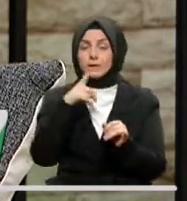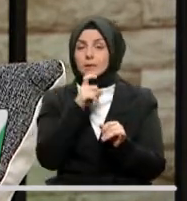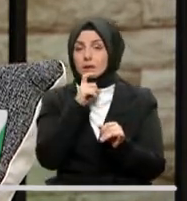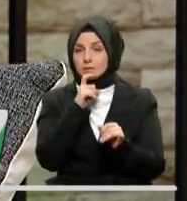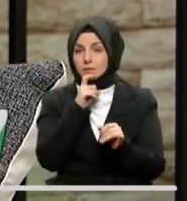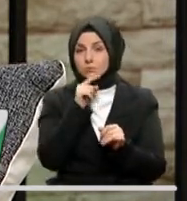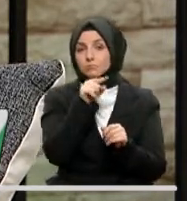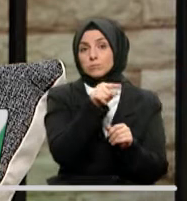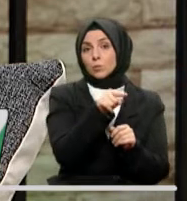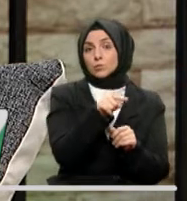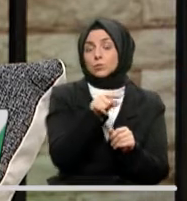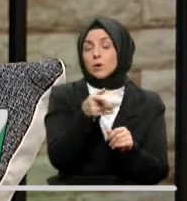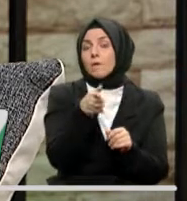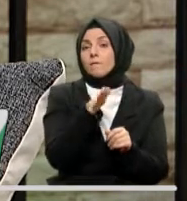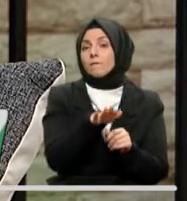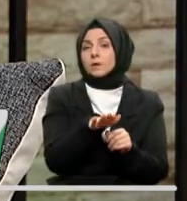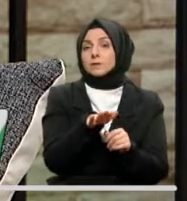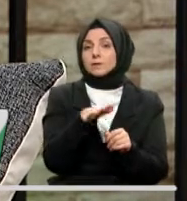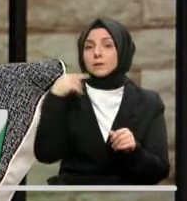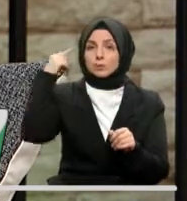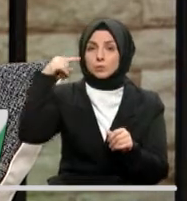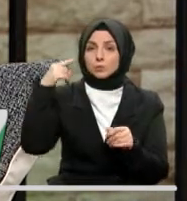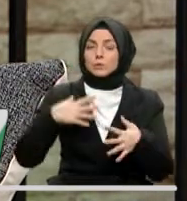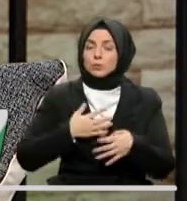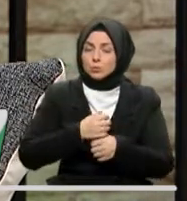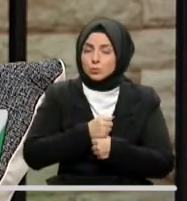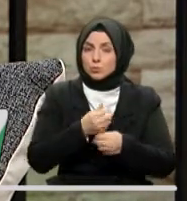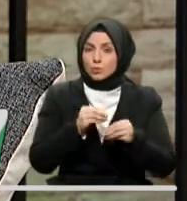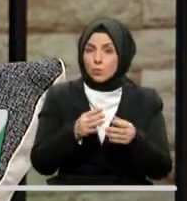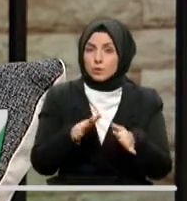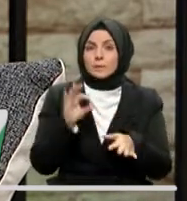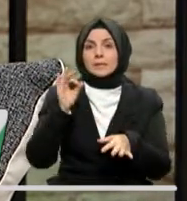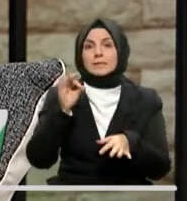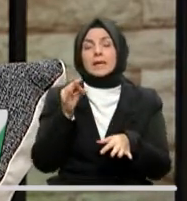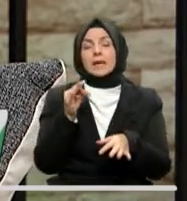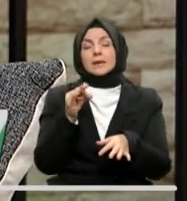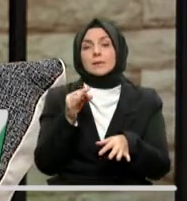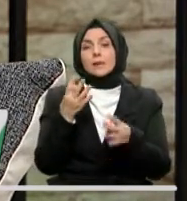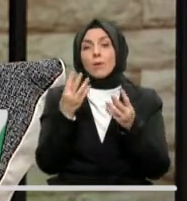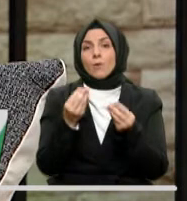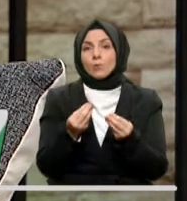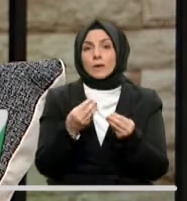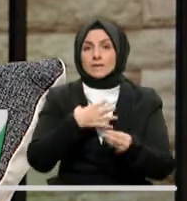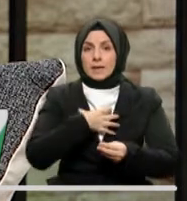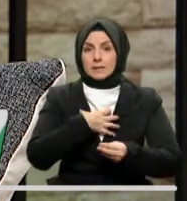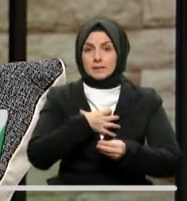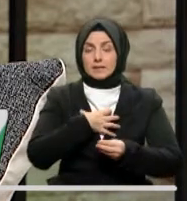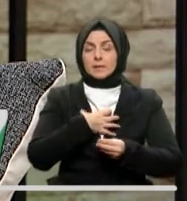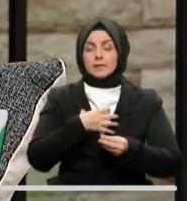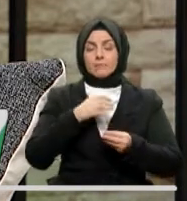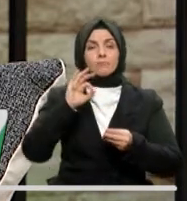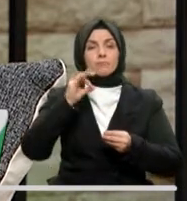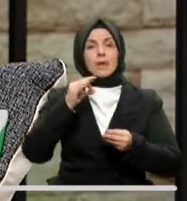değer noktası bu kişinin aslında kendi iç dünyasında oluşturması gereken bir şey birisi beni sevsin ya da sevmesin ben